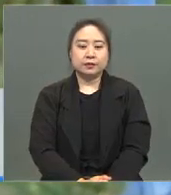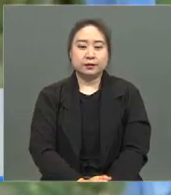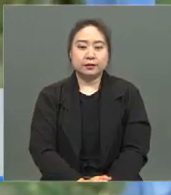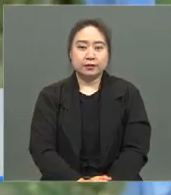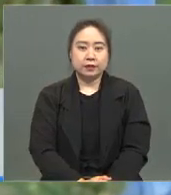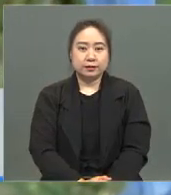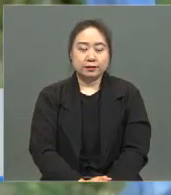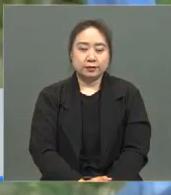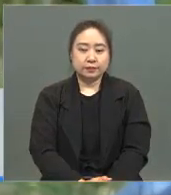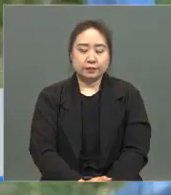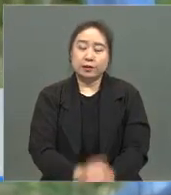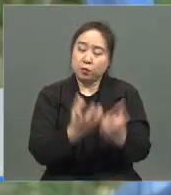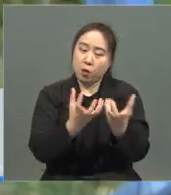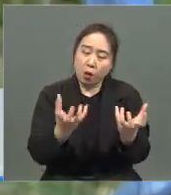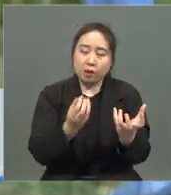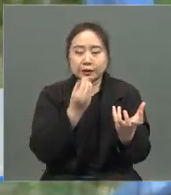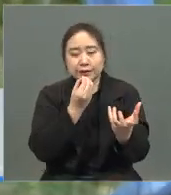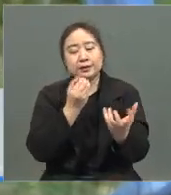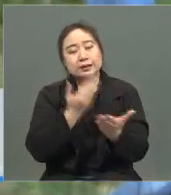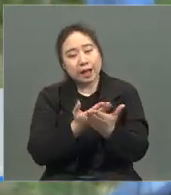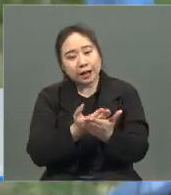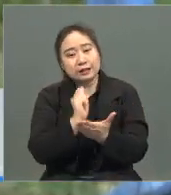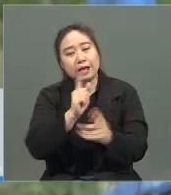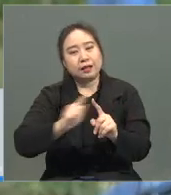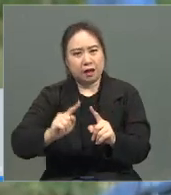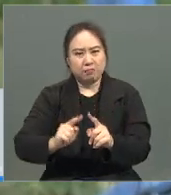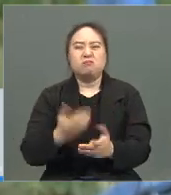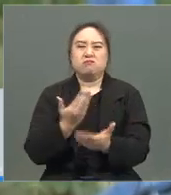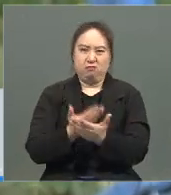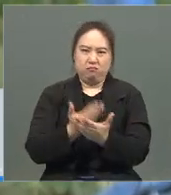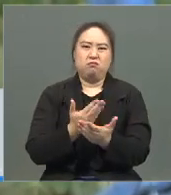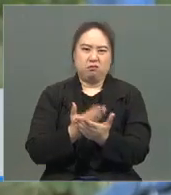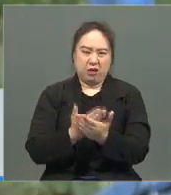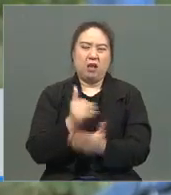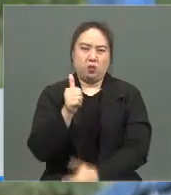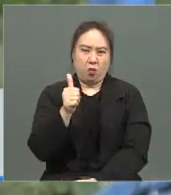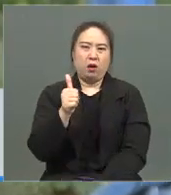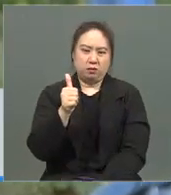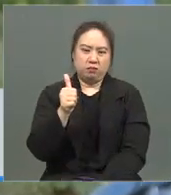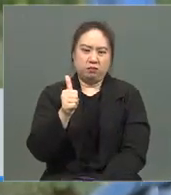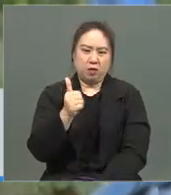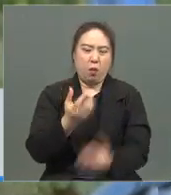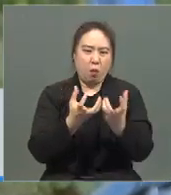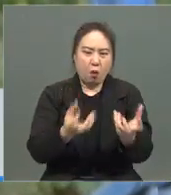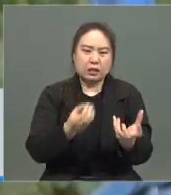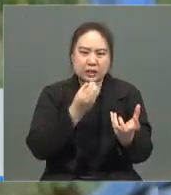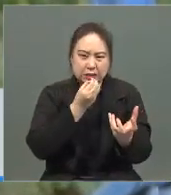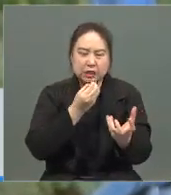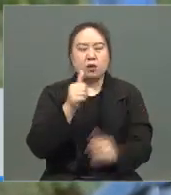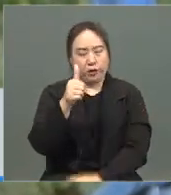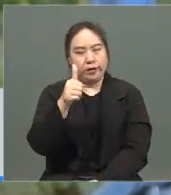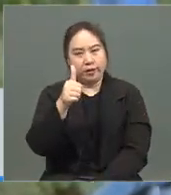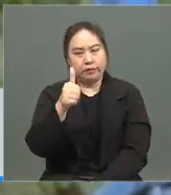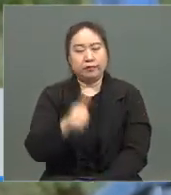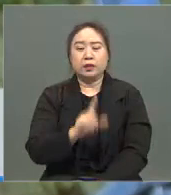เรื่องอุปโภคบริโภคหรือเรื่องของการเยียวยาเงินหลังจากนี ้เงินเยียวยาดีกว่าเครื่องอุปโภคบริโภคก็ดี แล้